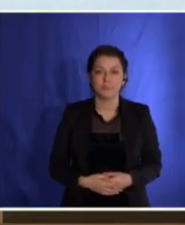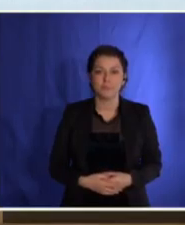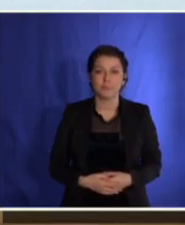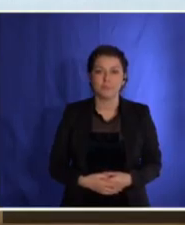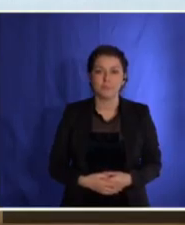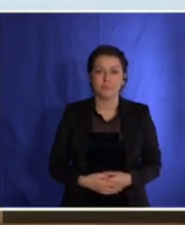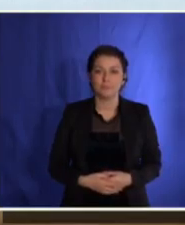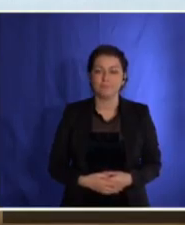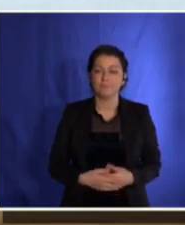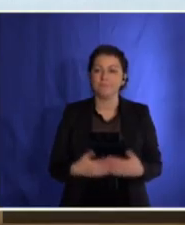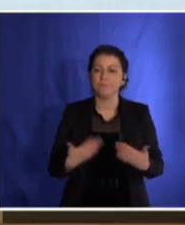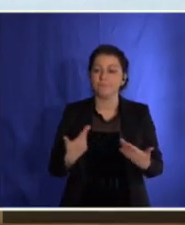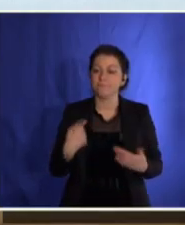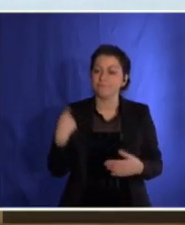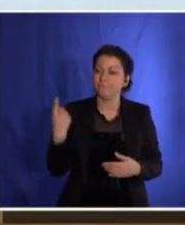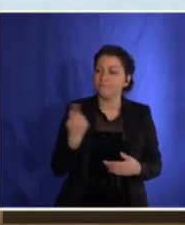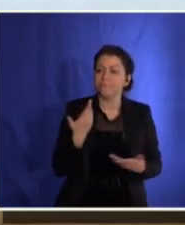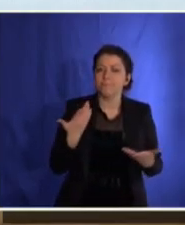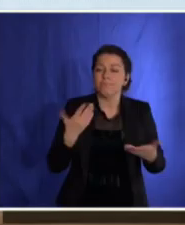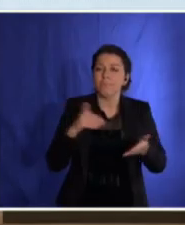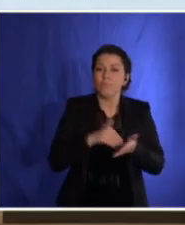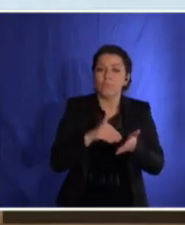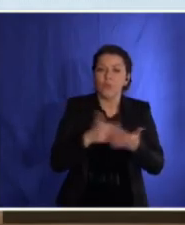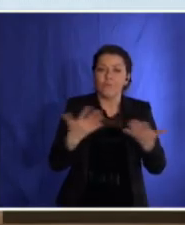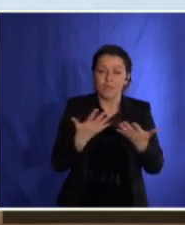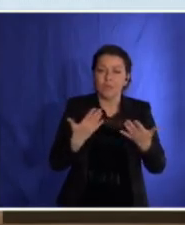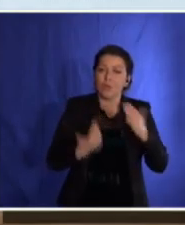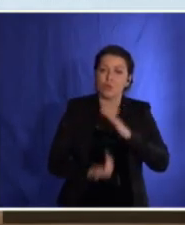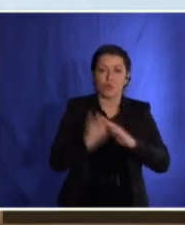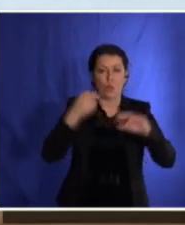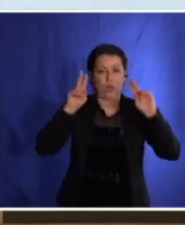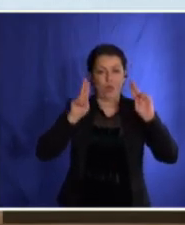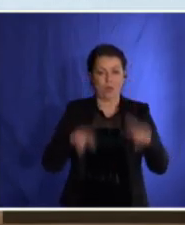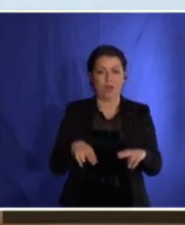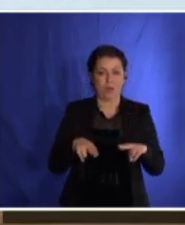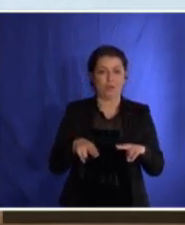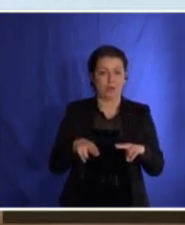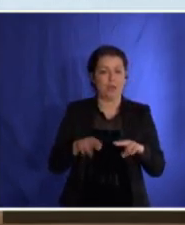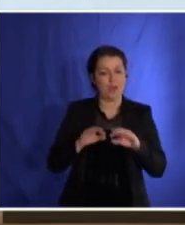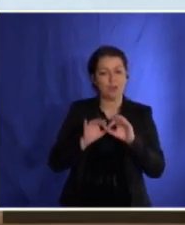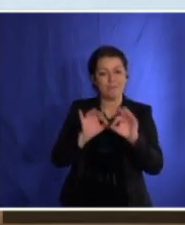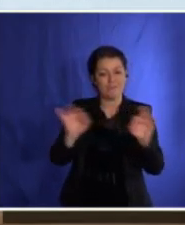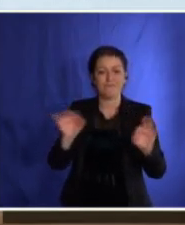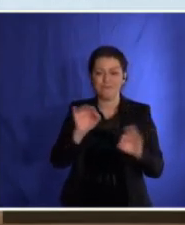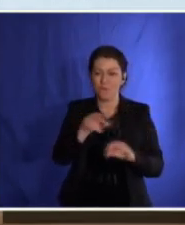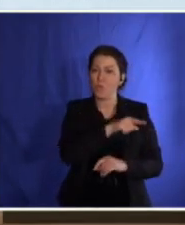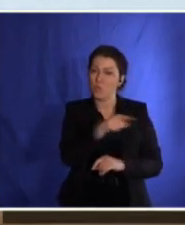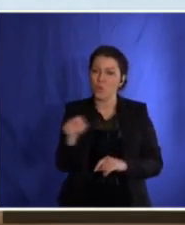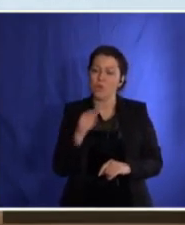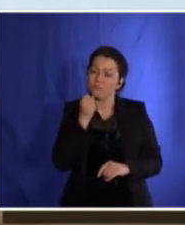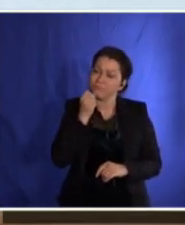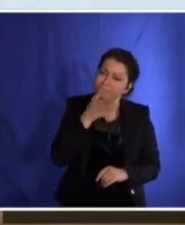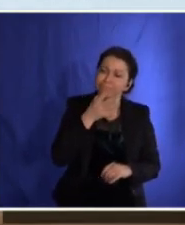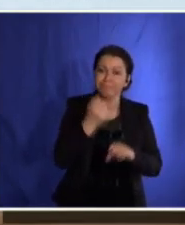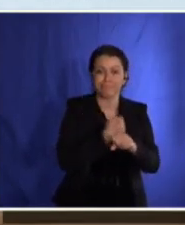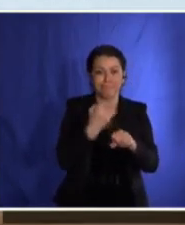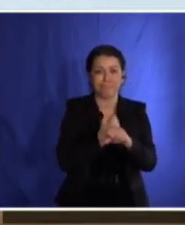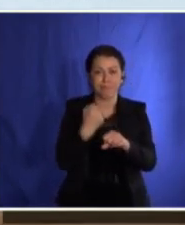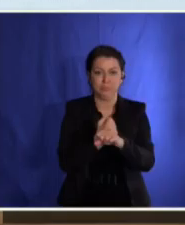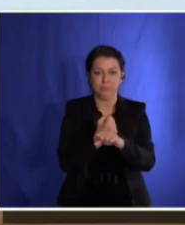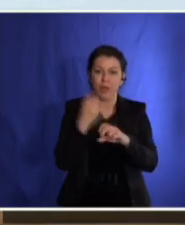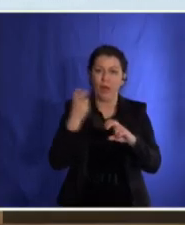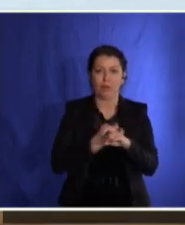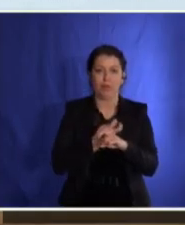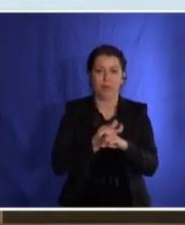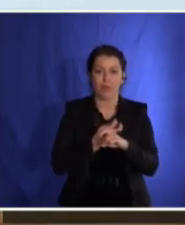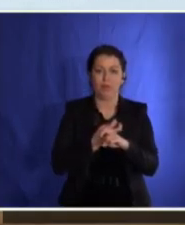Wir brauchen eine neue Gerechtigkeit für diejenigen, die tagtäglich hart arbeiten. Eine neue